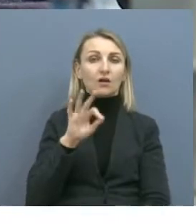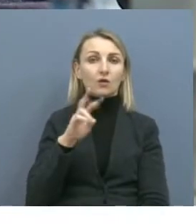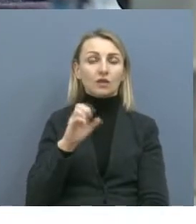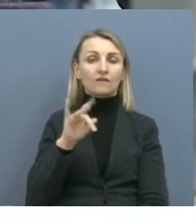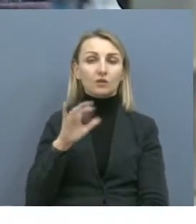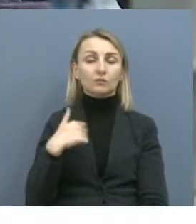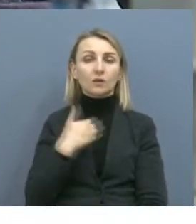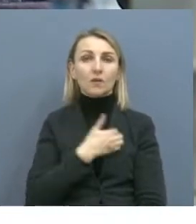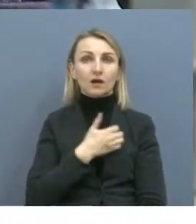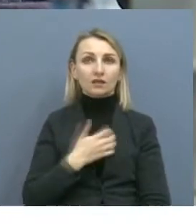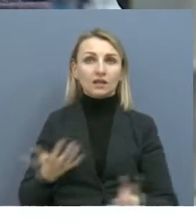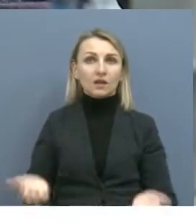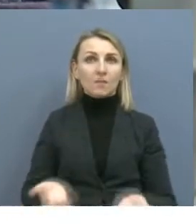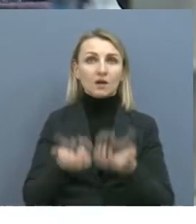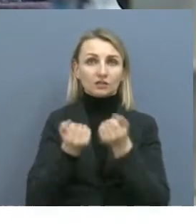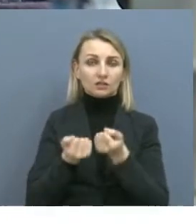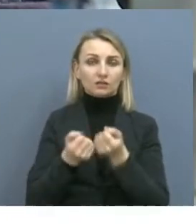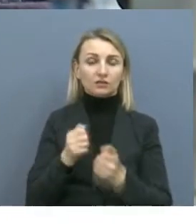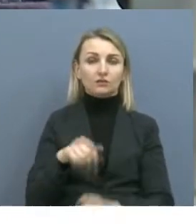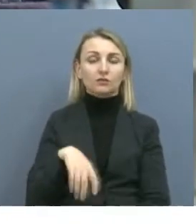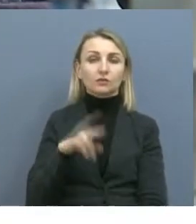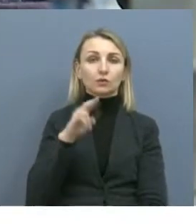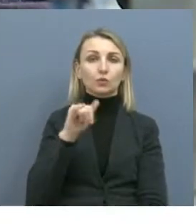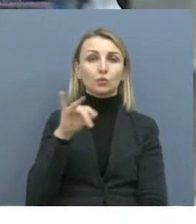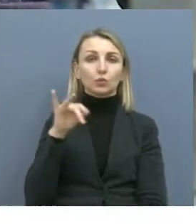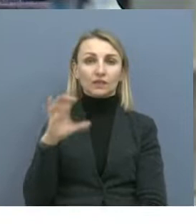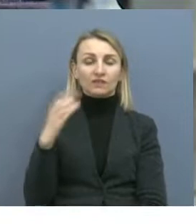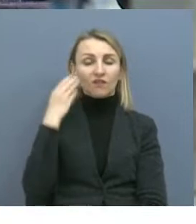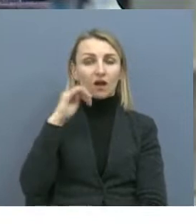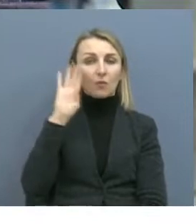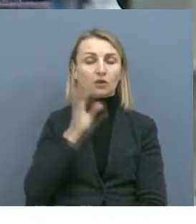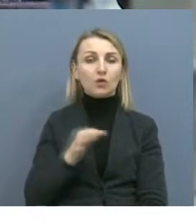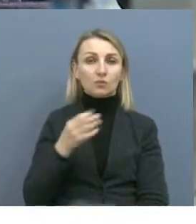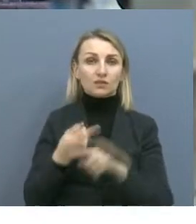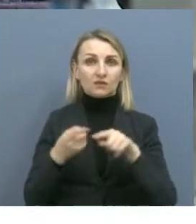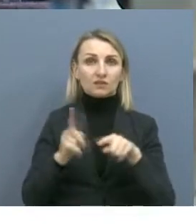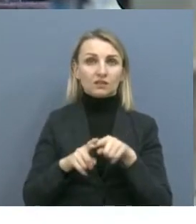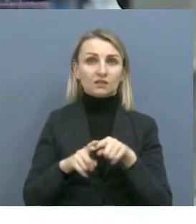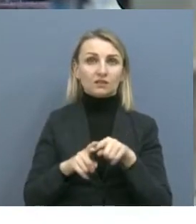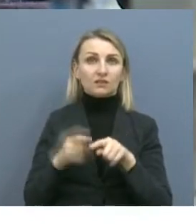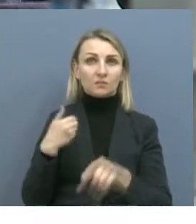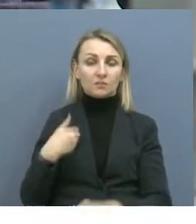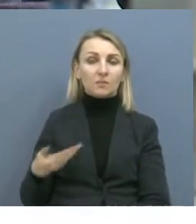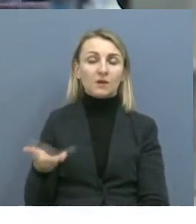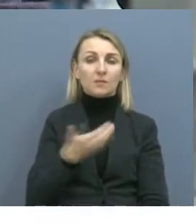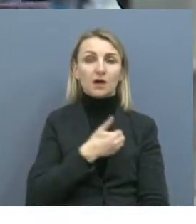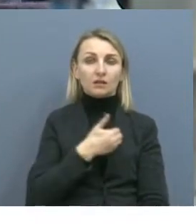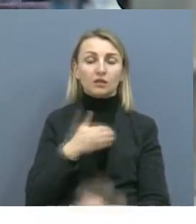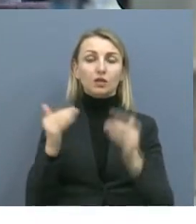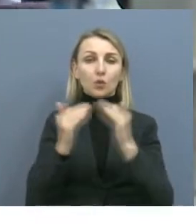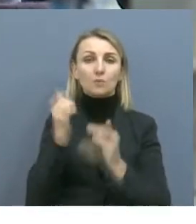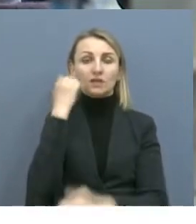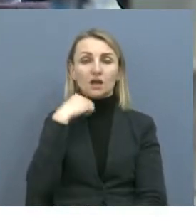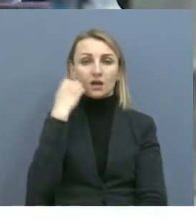хотели поддержать ДУИС Акмолинской области. Этим самым мы бы хотели предоставить дому